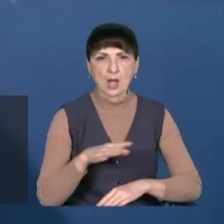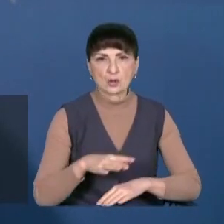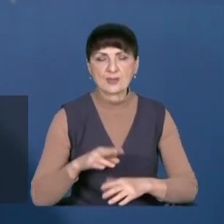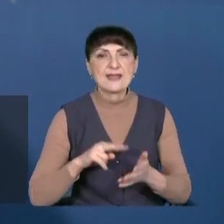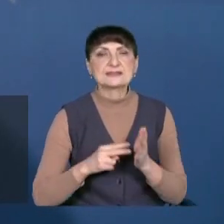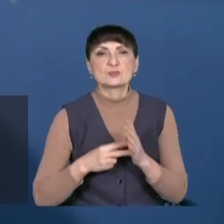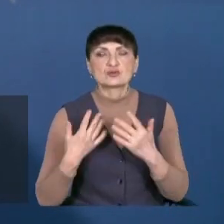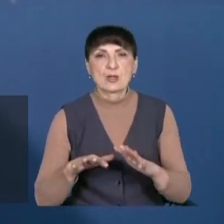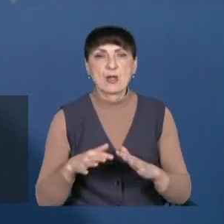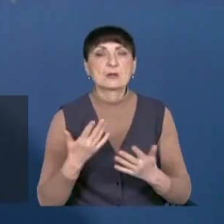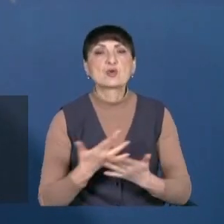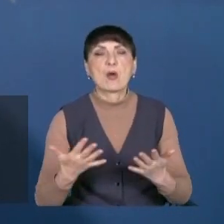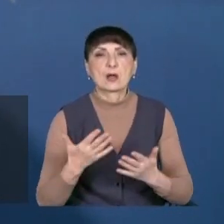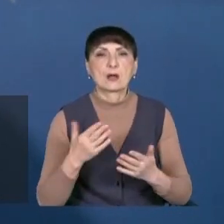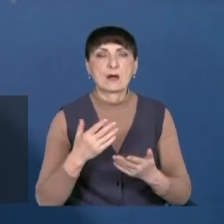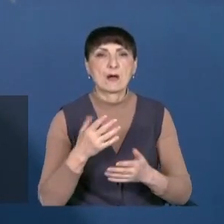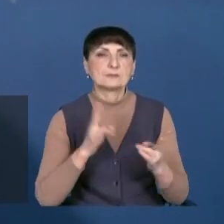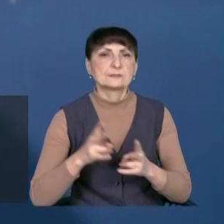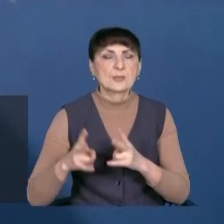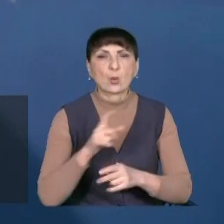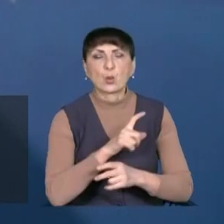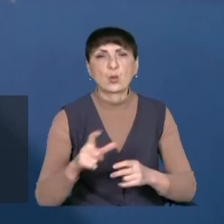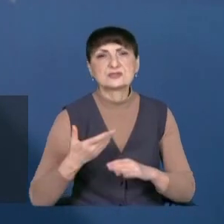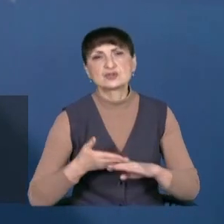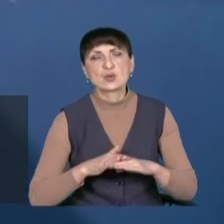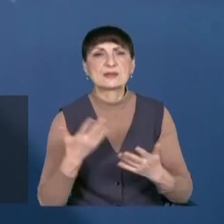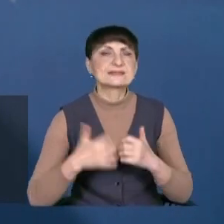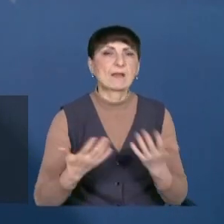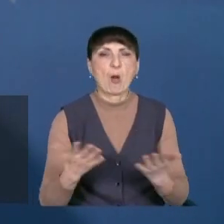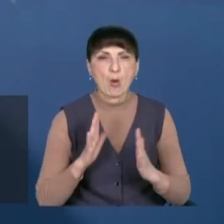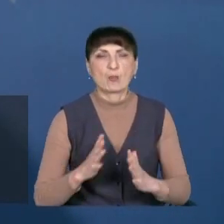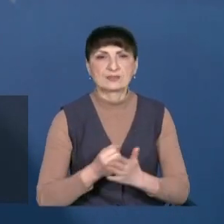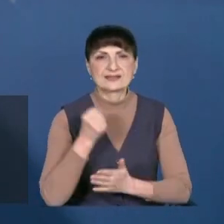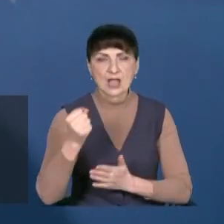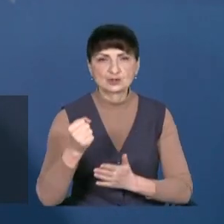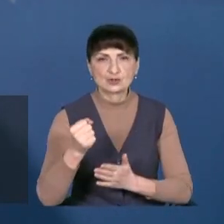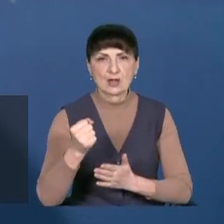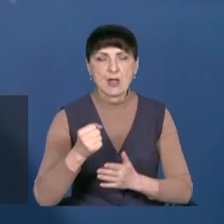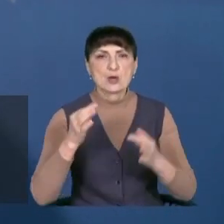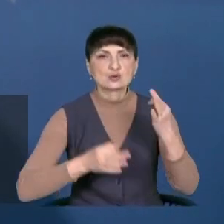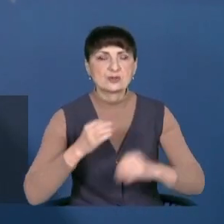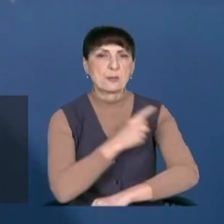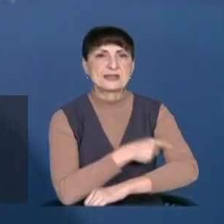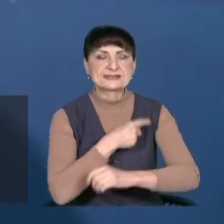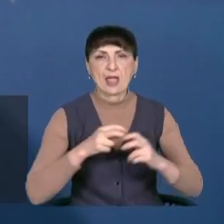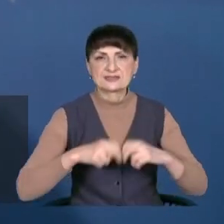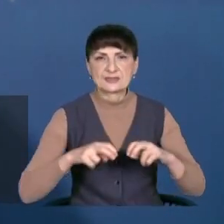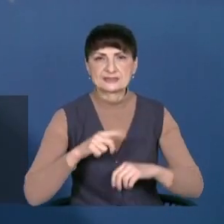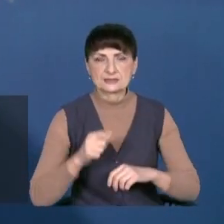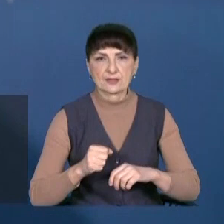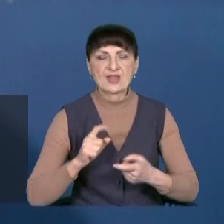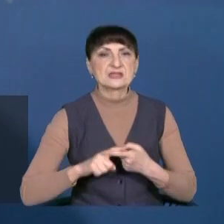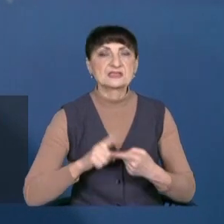целью установления степени тяжести телесных повреждений, полученных пострадавшими, будет назначено судебно-медицинская экспертиза. С